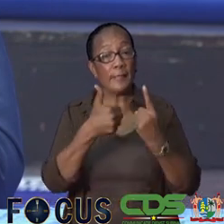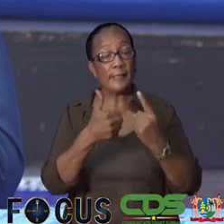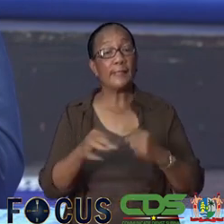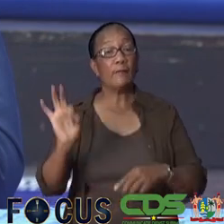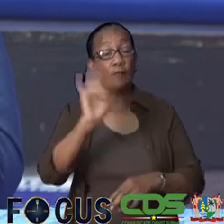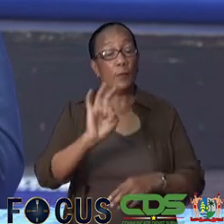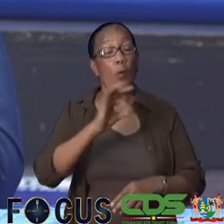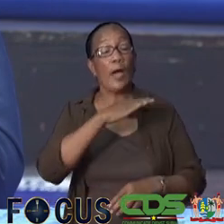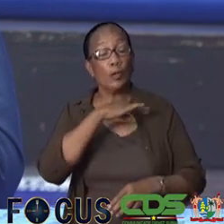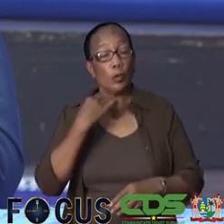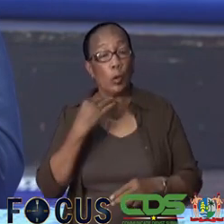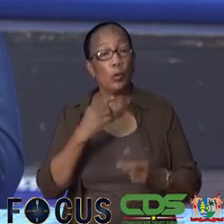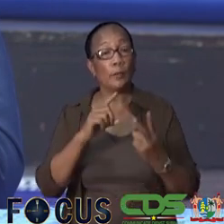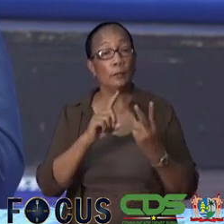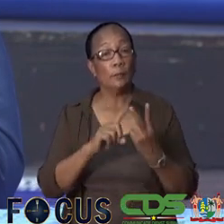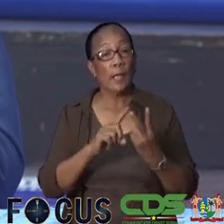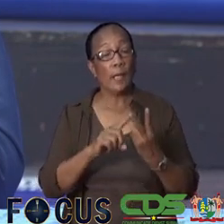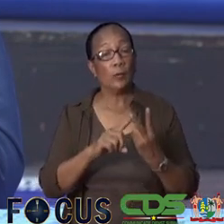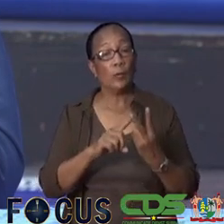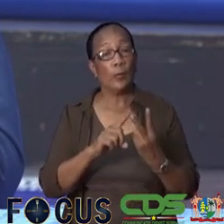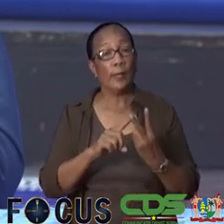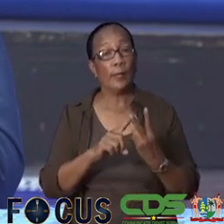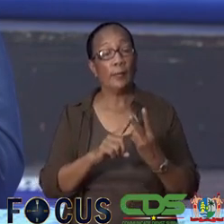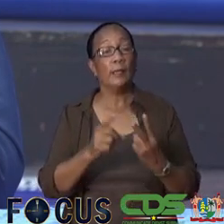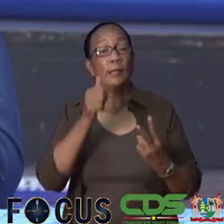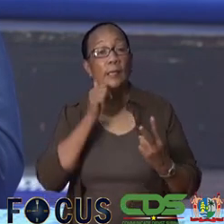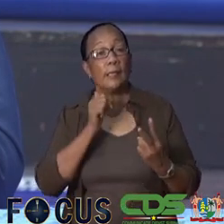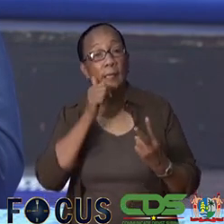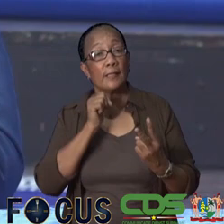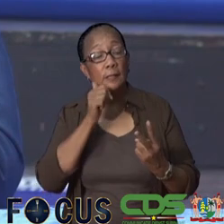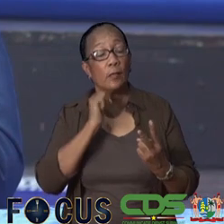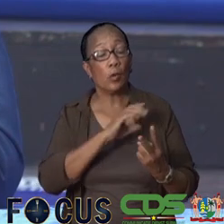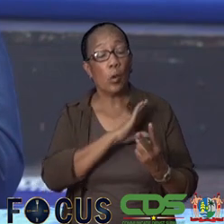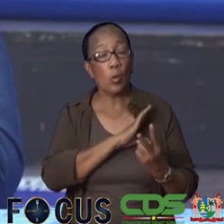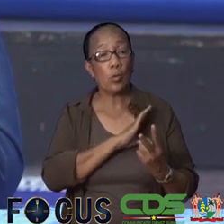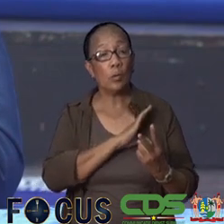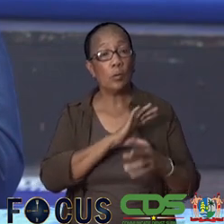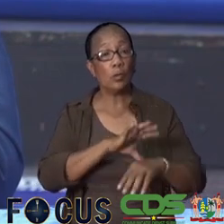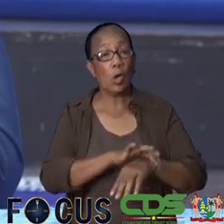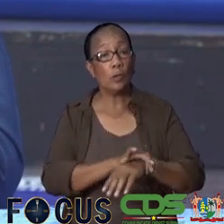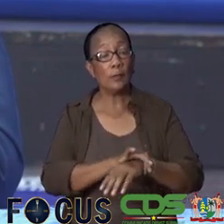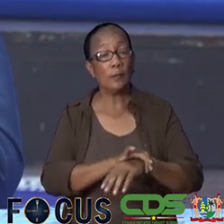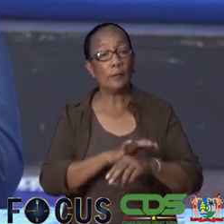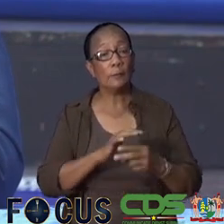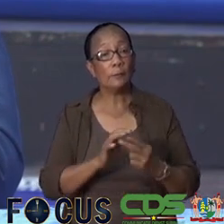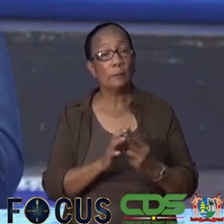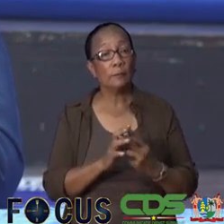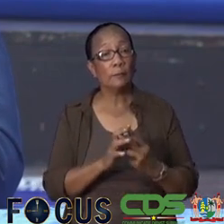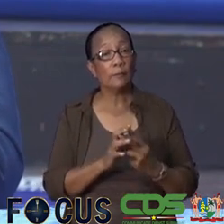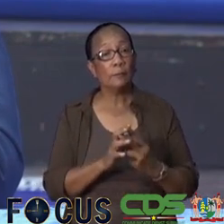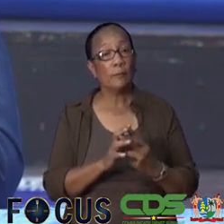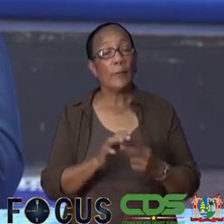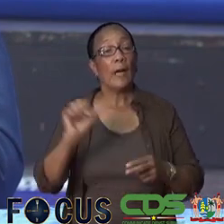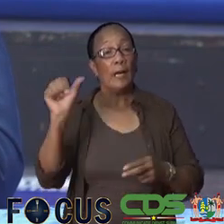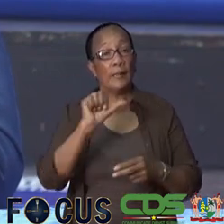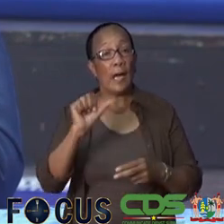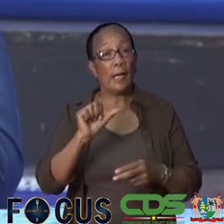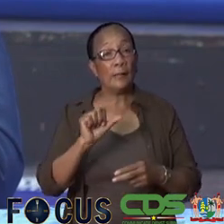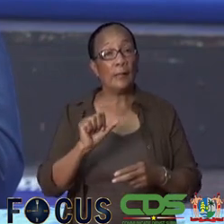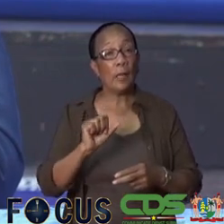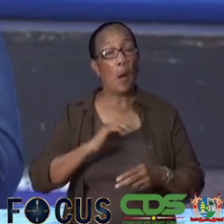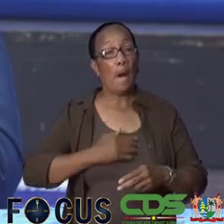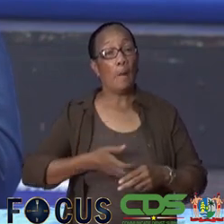op 16 februari overleden. En gisteren het droevige nieuws dat ook een andere